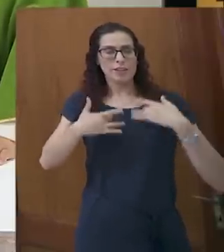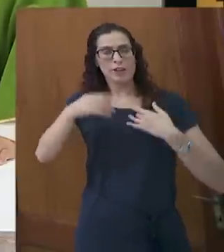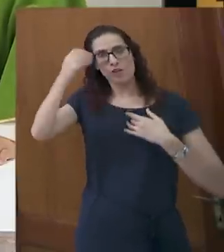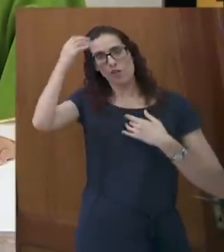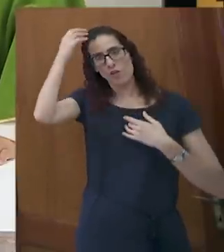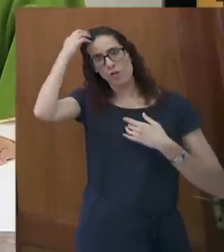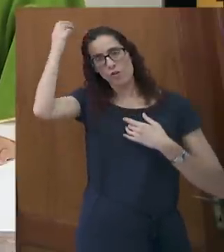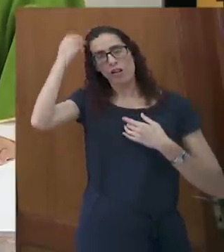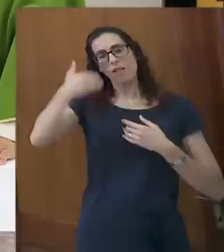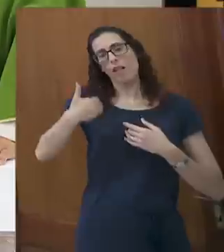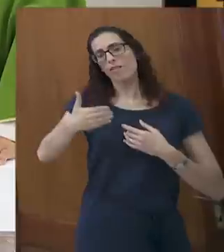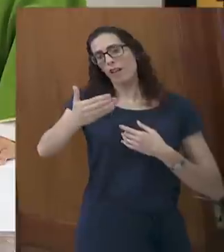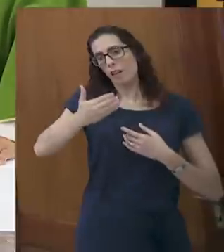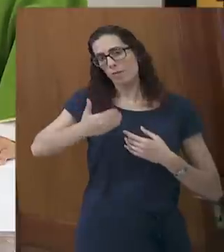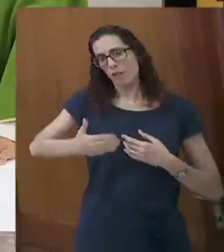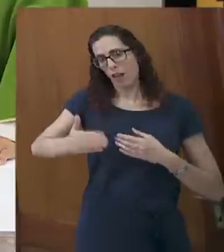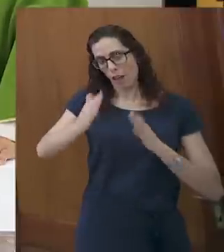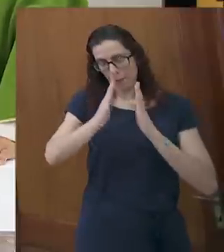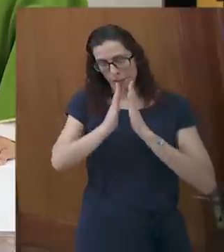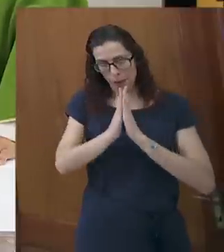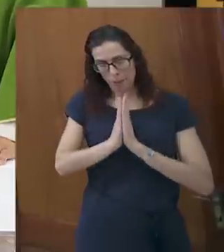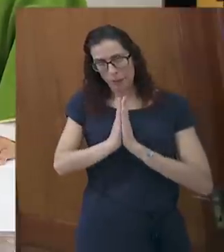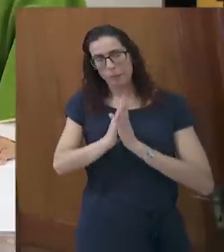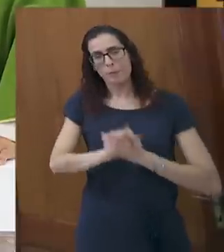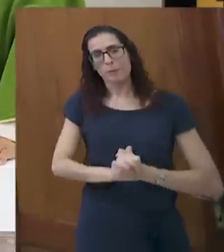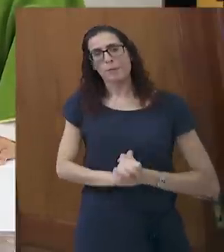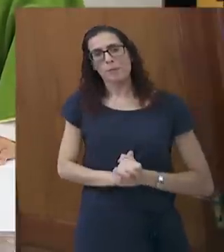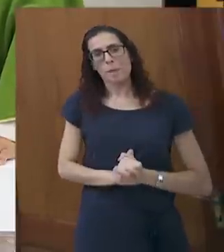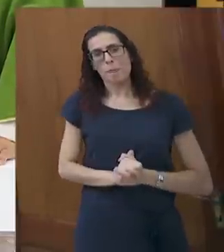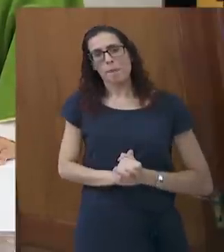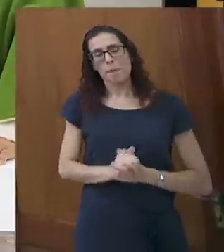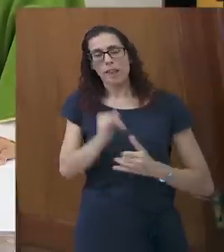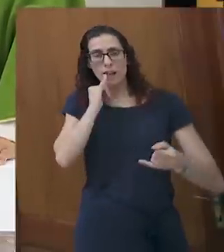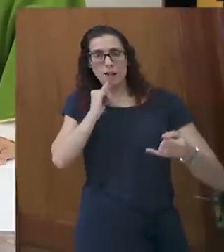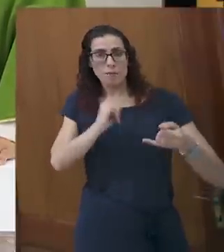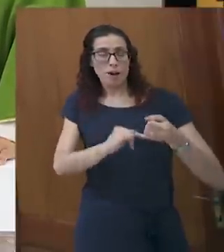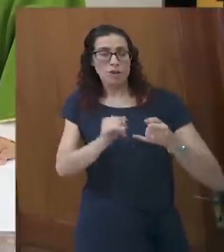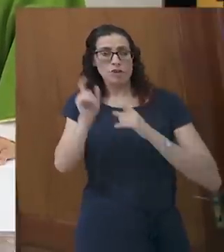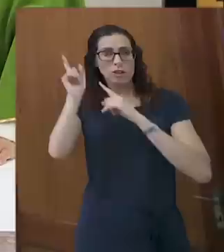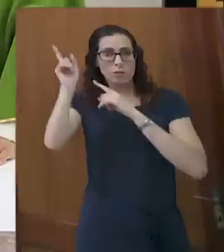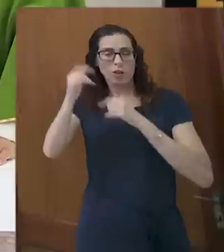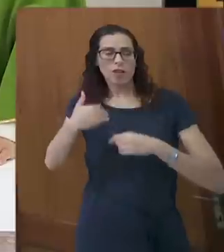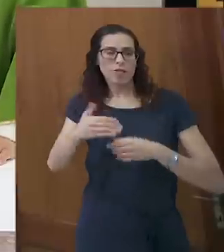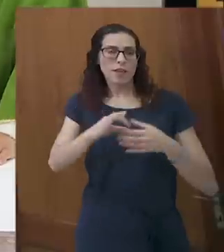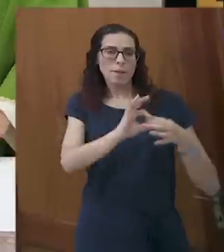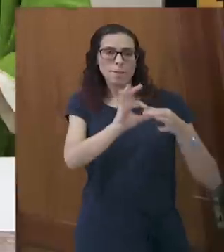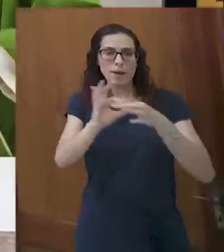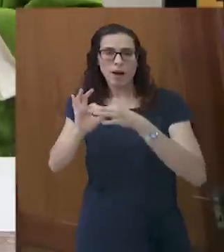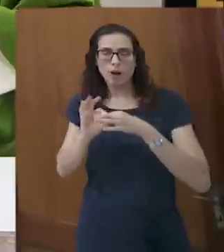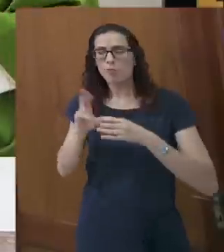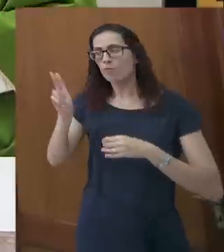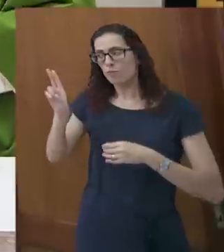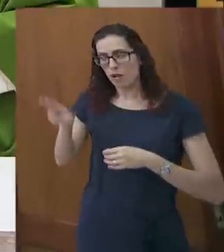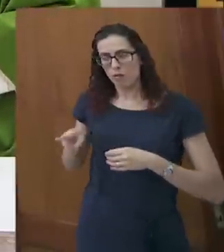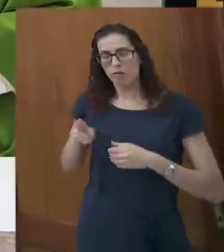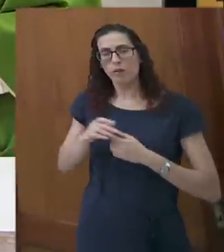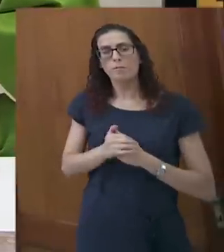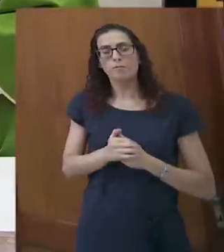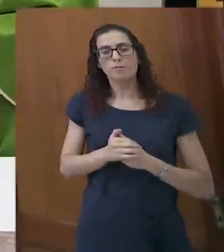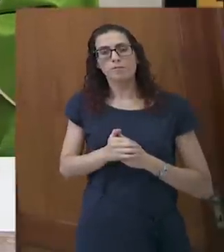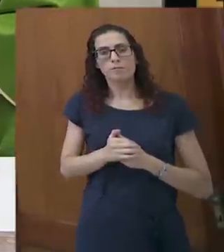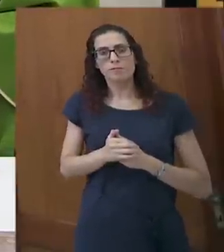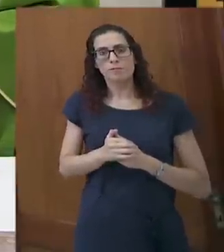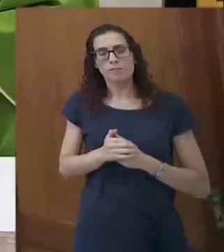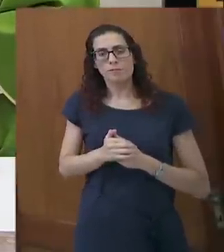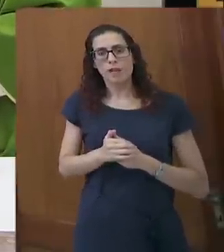li tgħixu s-saltan għal dejjem ta' dejjem. Paċi tal-mulej tkun dejjem magħkom.